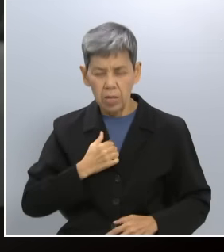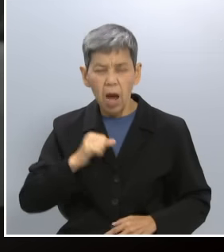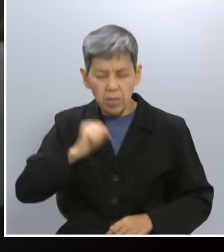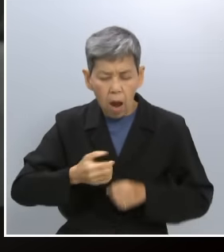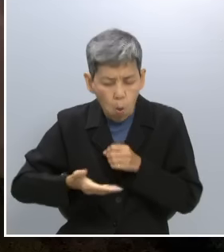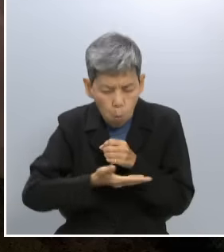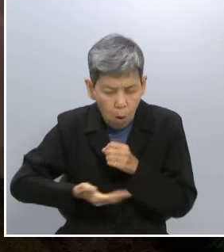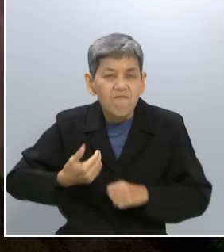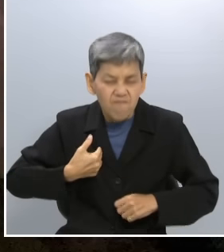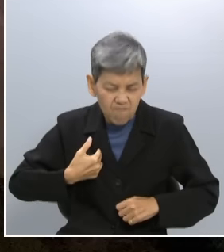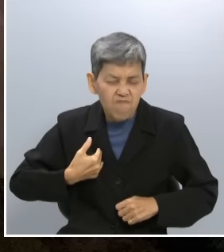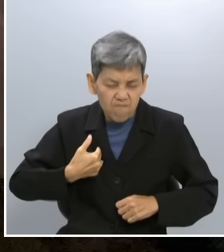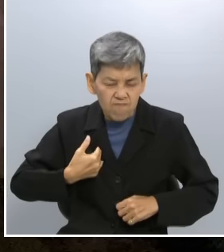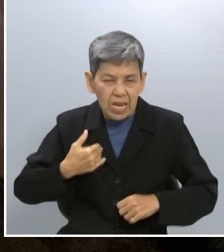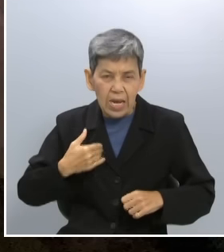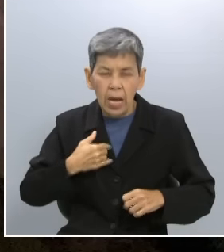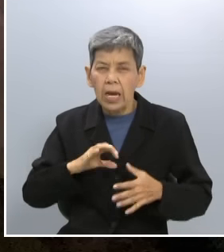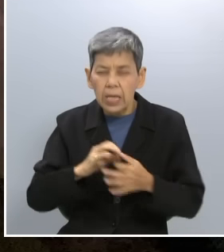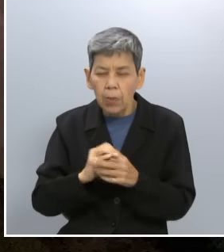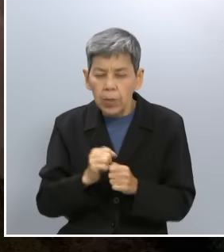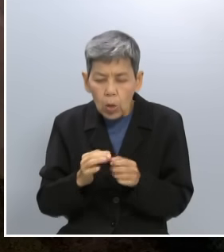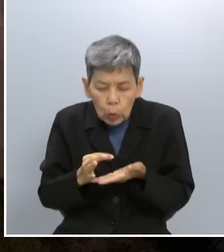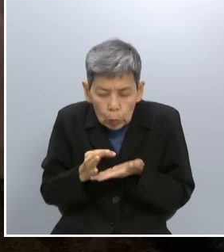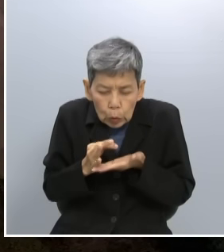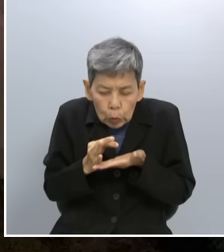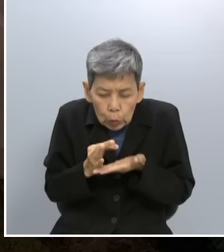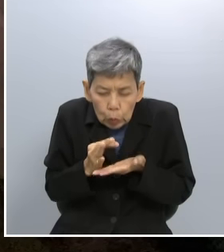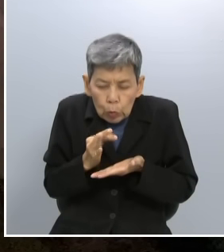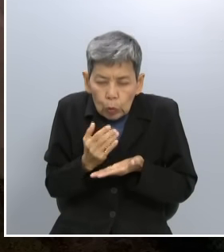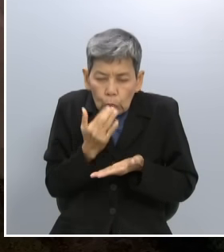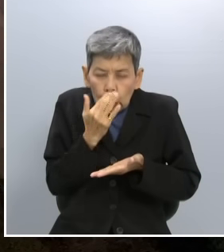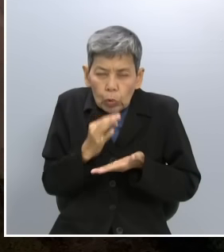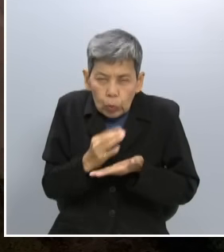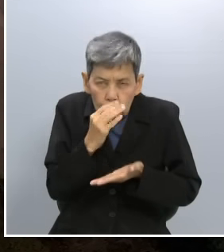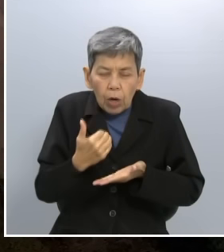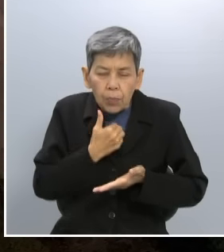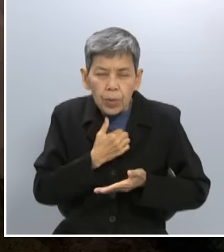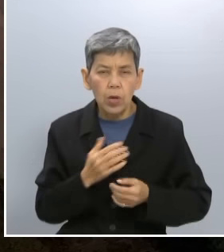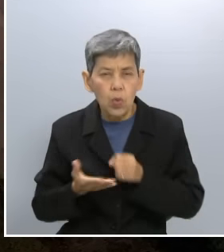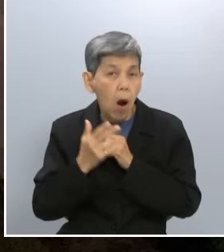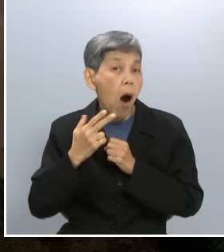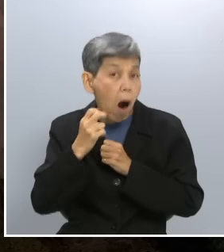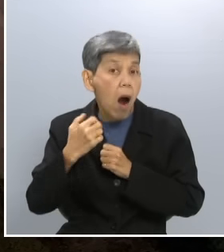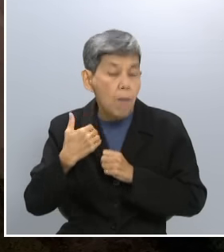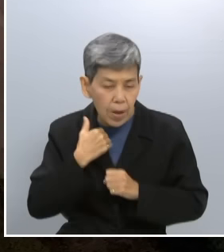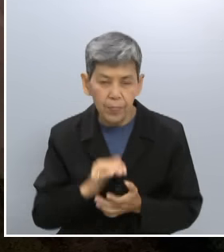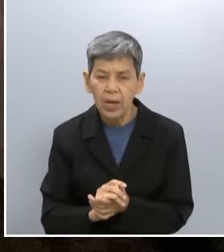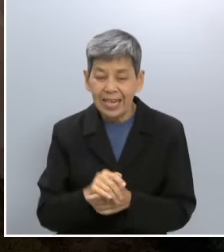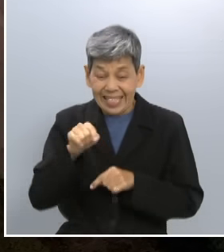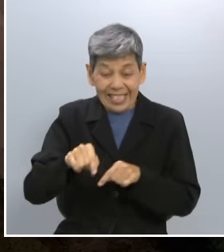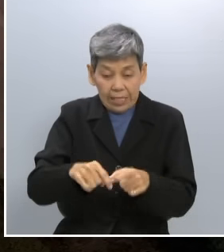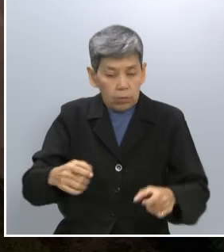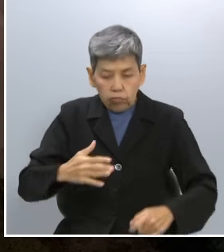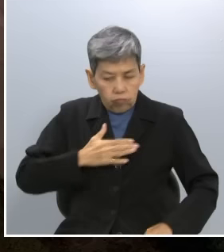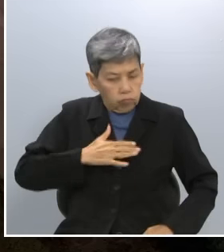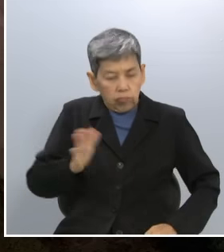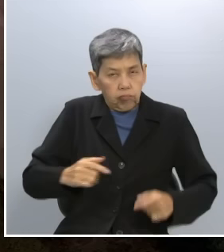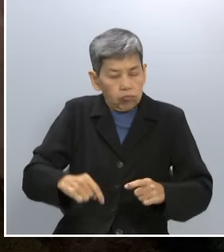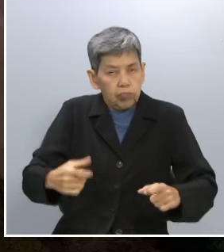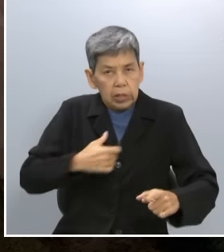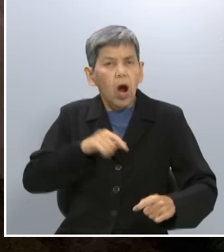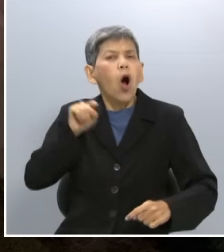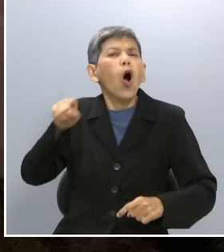สพติดจริงแล้วก็มามั่วสุมไอซ์กันนะฮะซึ่งเขาบอกเลยนะบอกว่าที่พบว่าไอซ์ตรงนั้นเนี่ยไม่ใช่พวกเขาหรอกนะแต่